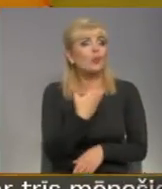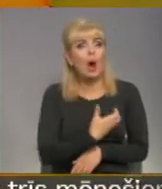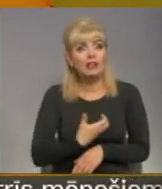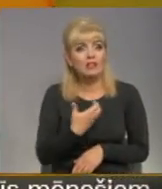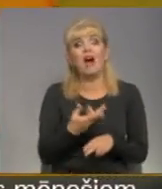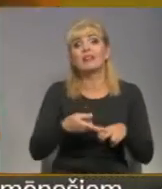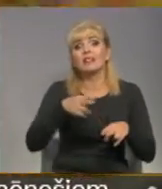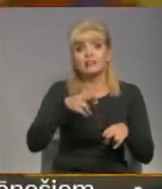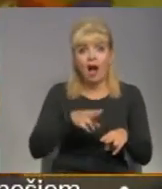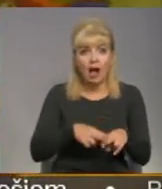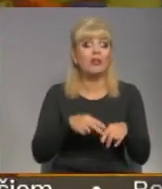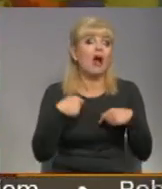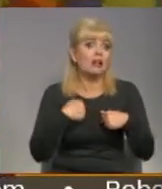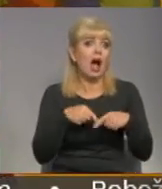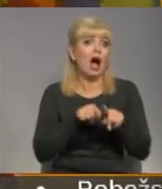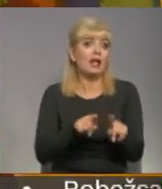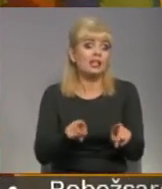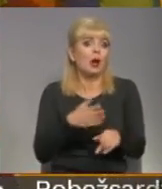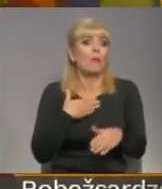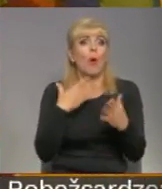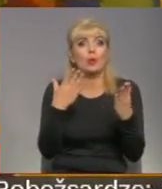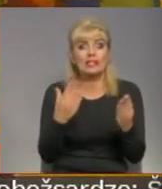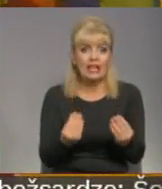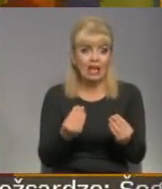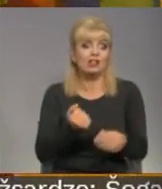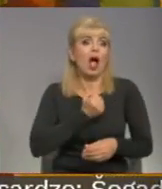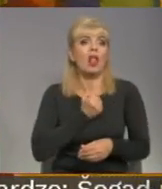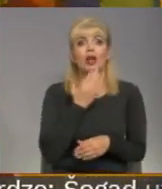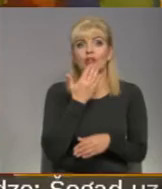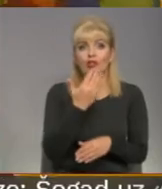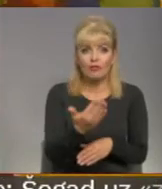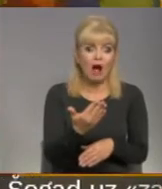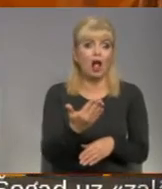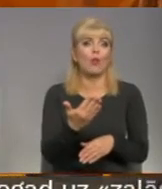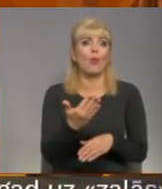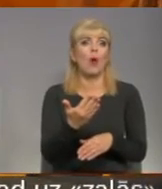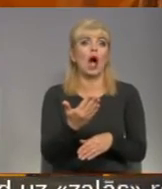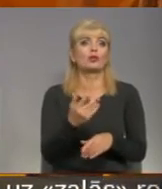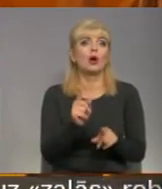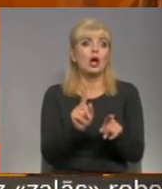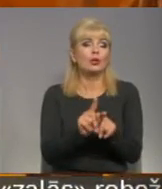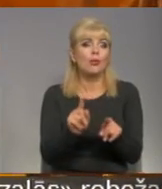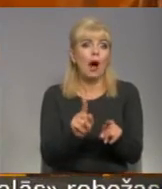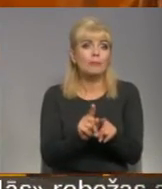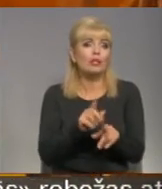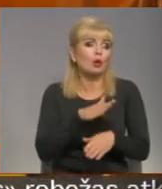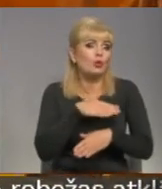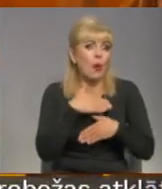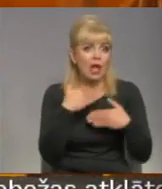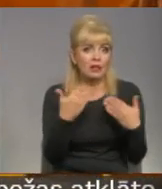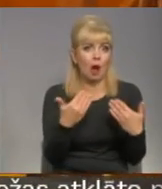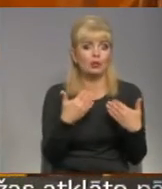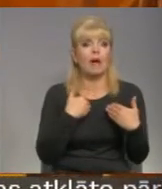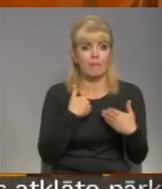ka nu, tāņi mūsdienos ir tie latgaļīšu valoda jūkūpī. Tāpēc ļoti daudz, ja tā